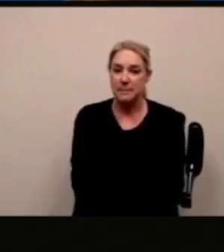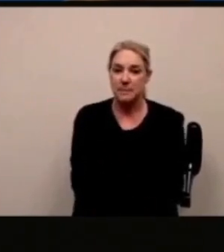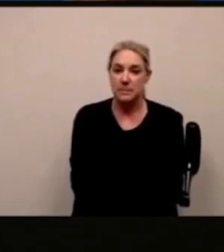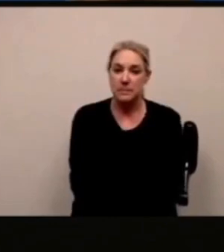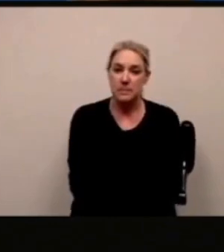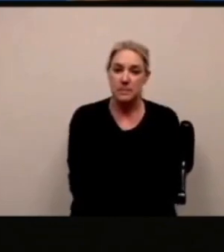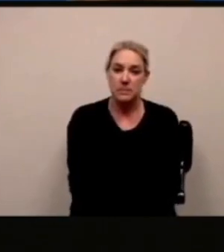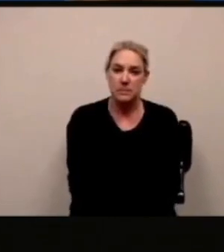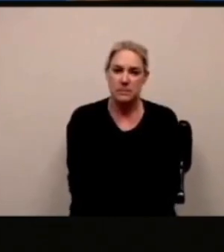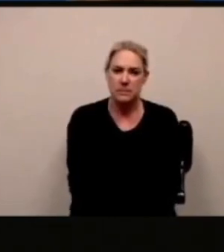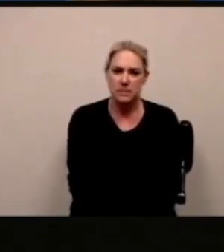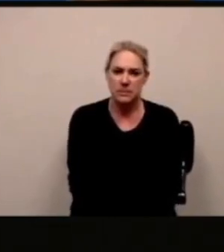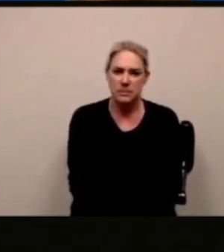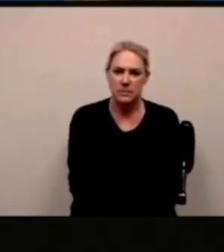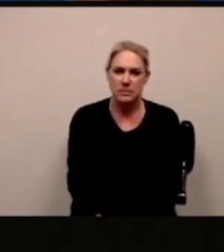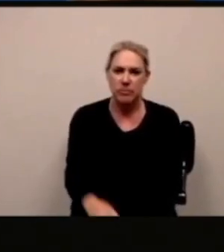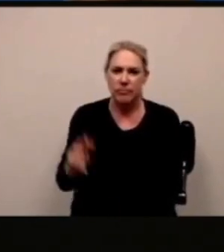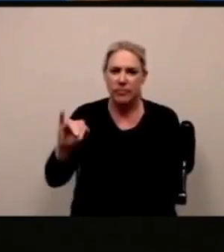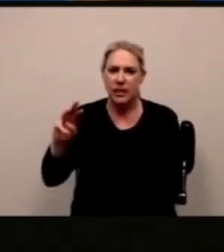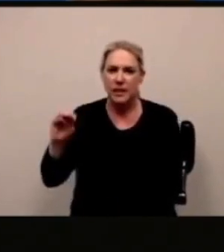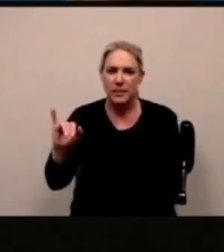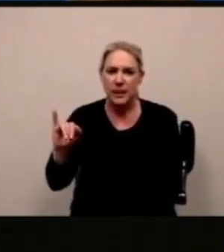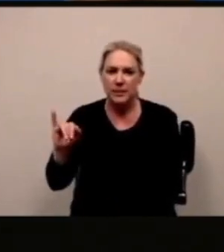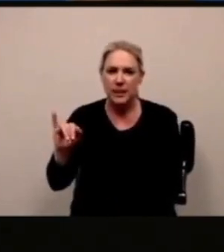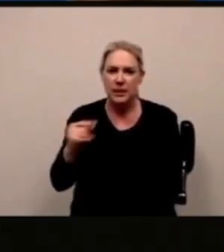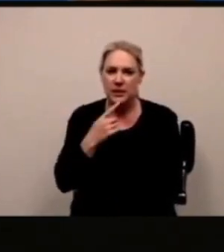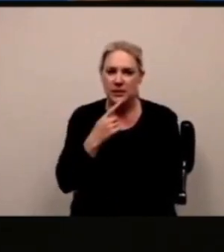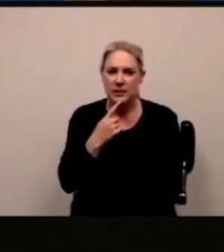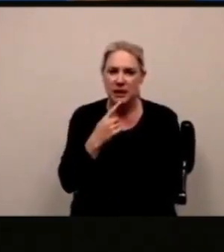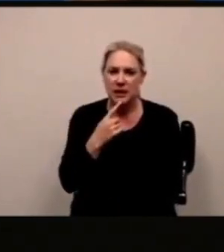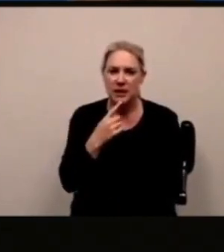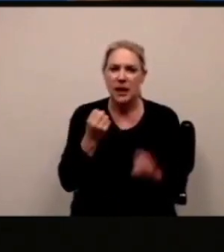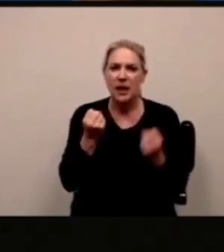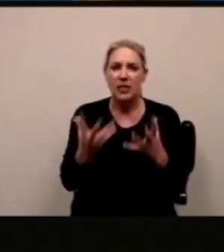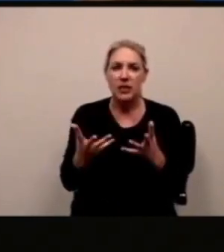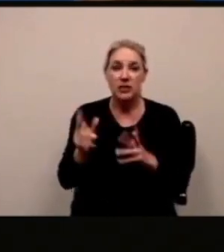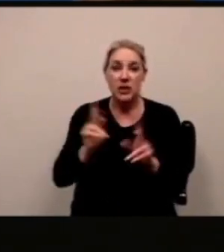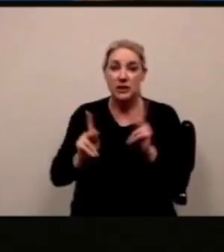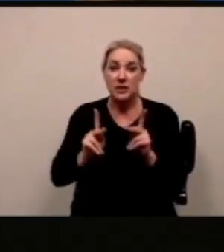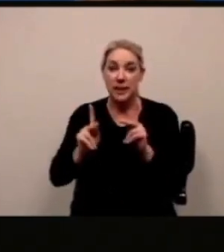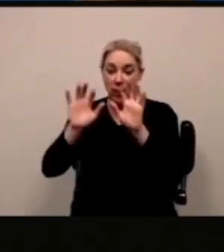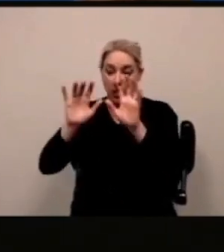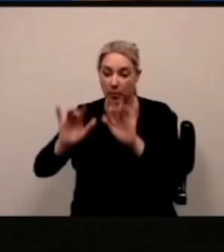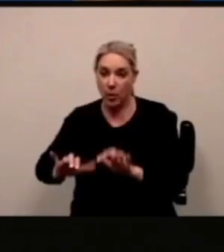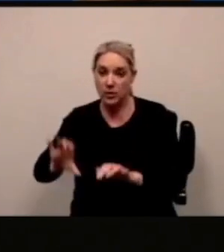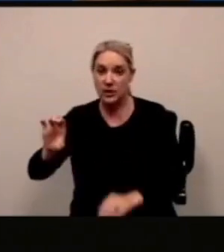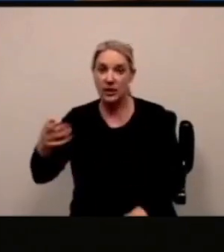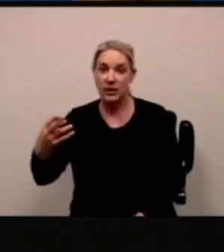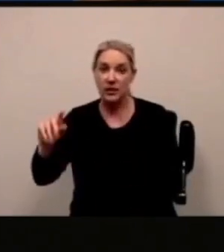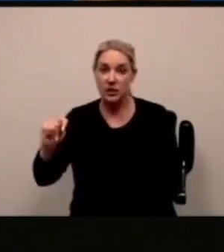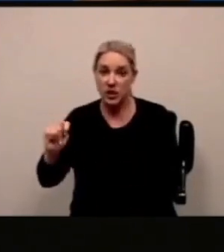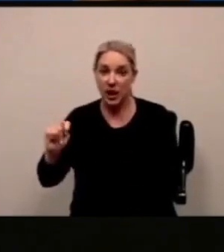ジェンガーで本当にそういう摩擦の後バランスが取り合いにします今は本当にあと摩擦でここがほぼないような状態になって